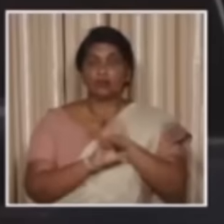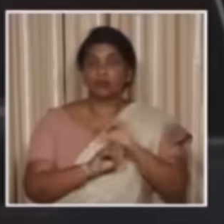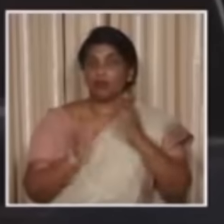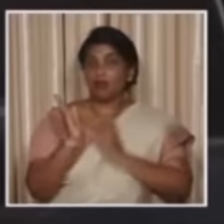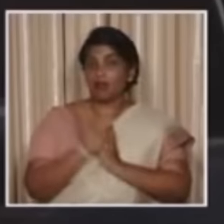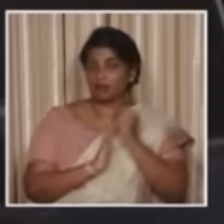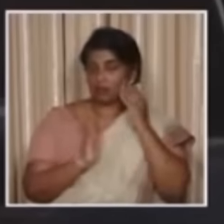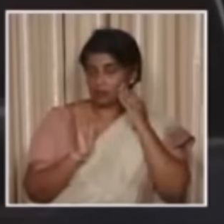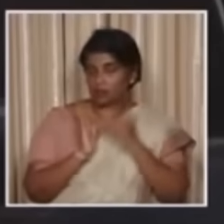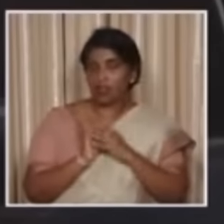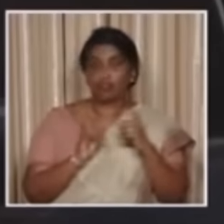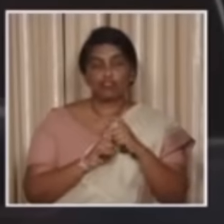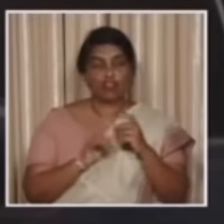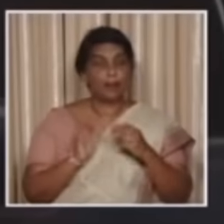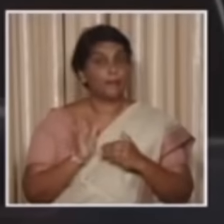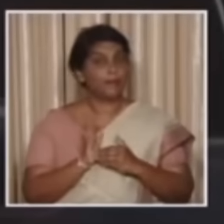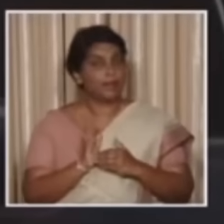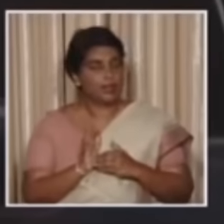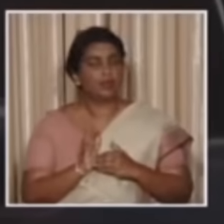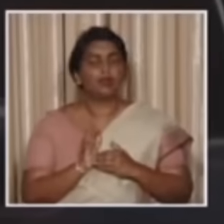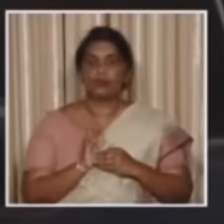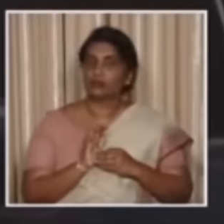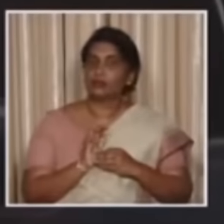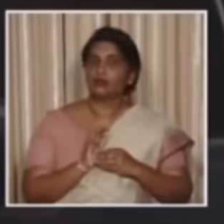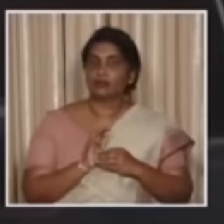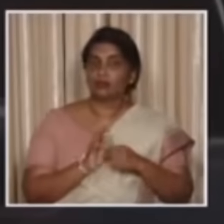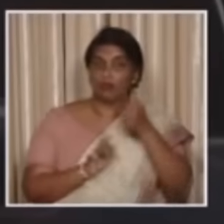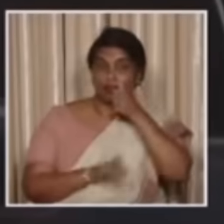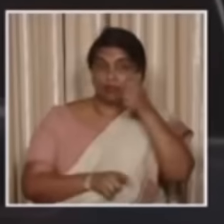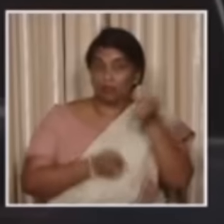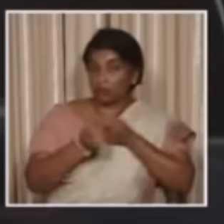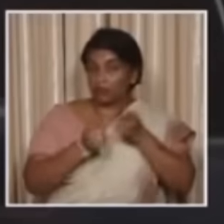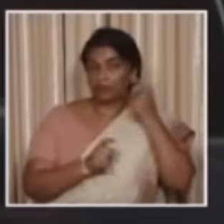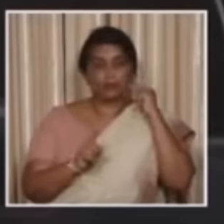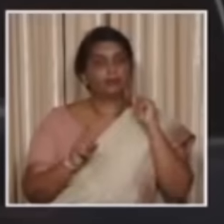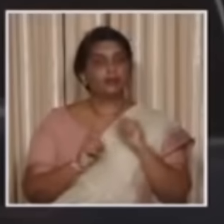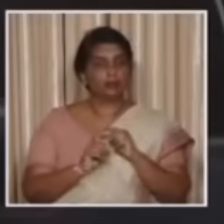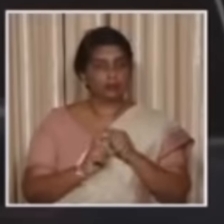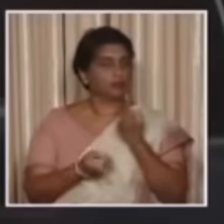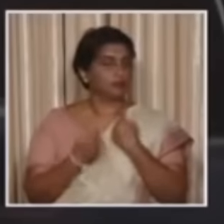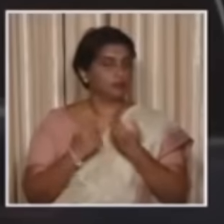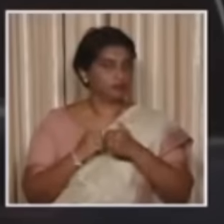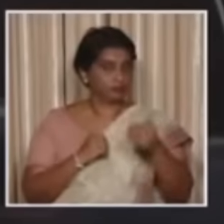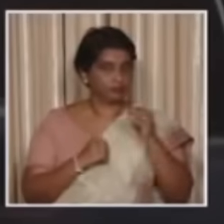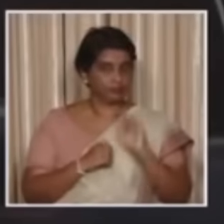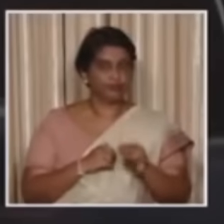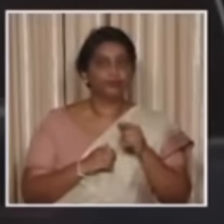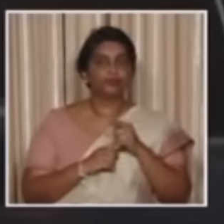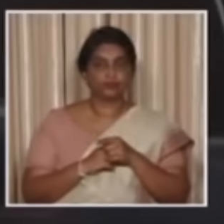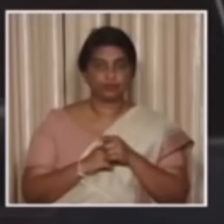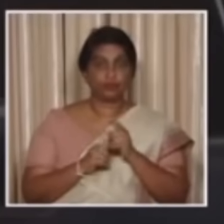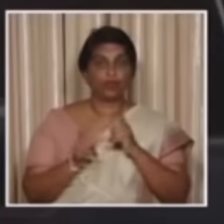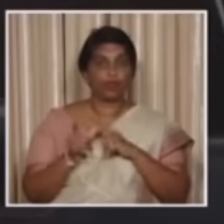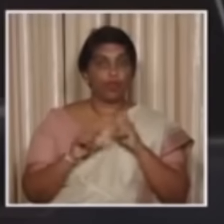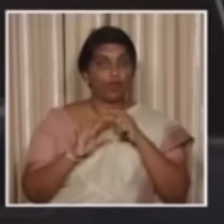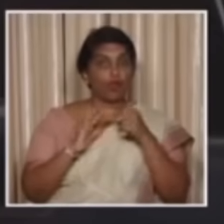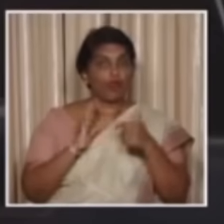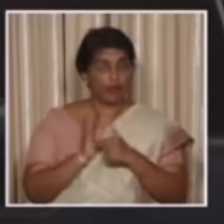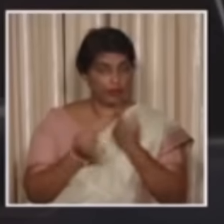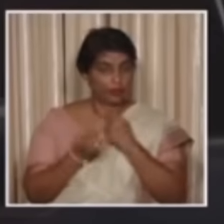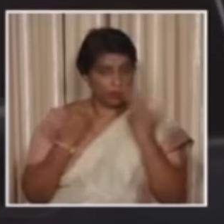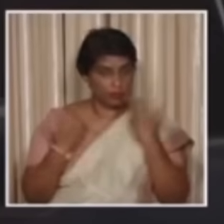पिलिबंदव डॉलर मिलियन वलिंग गहन गहिल पिलिबंदव विमर्शन अक्कर फोरेंसिक कोडिट अक्कर